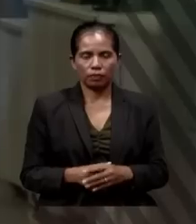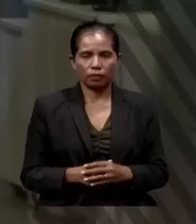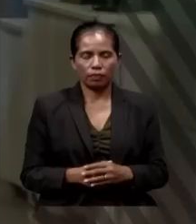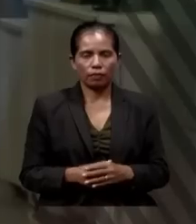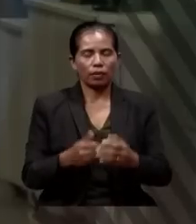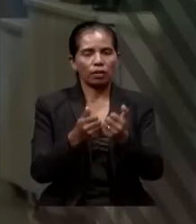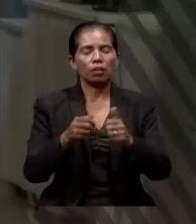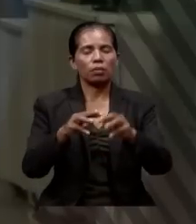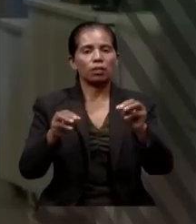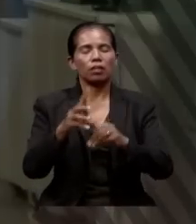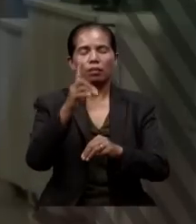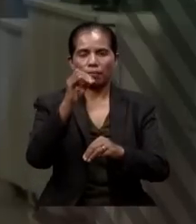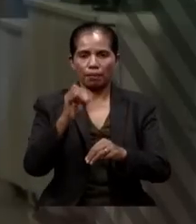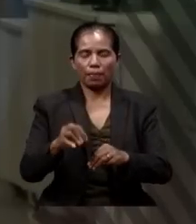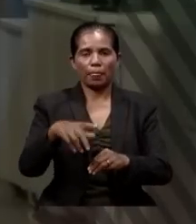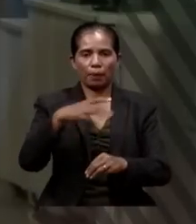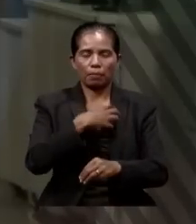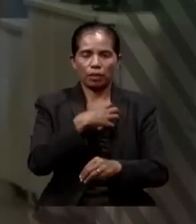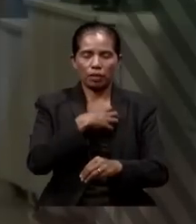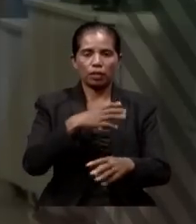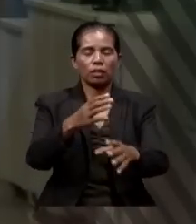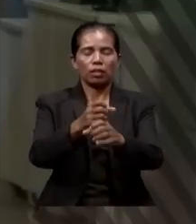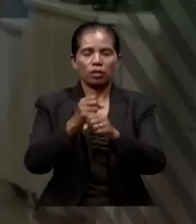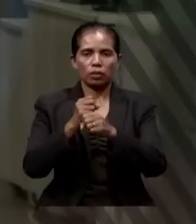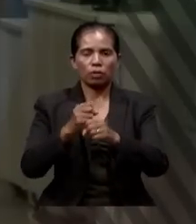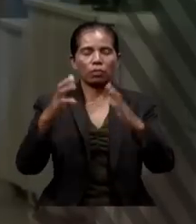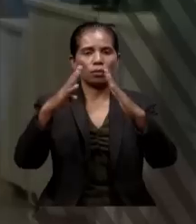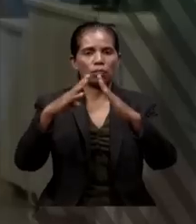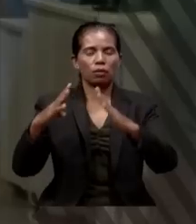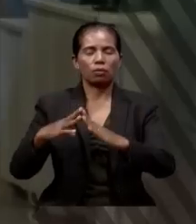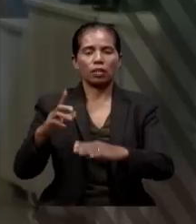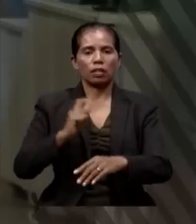Aturan munisipiu Dili ho peniteli se sobu baraka iha Tasitolo.